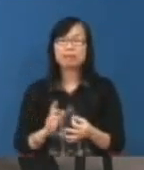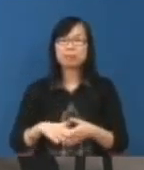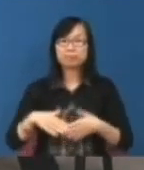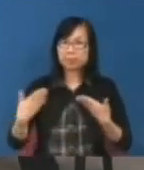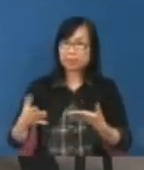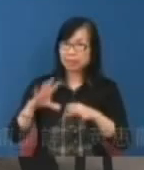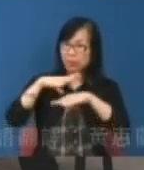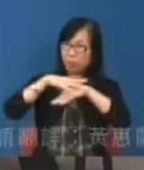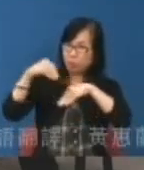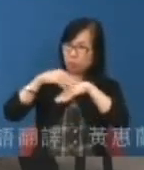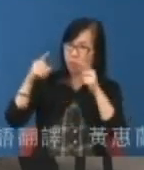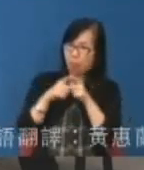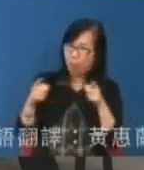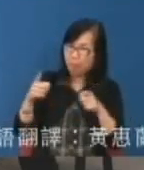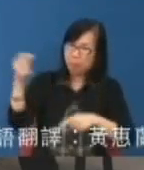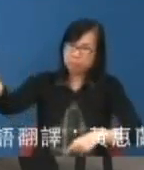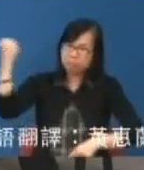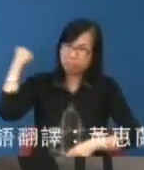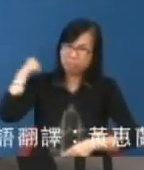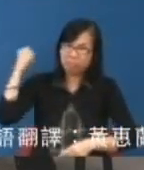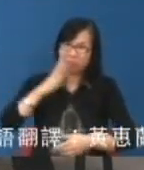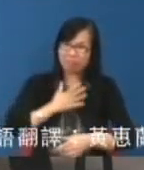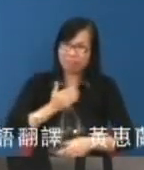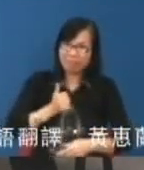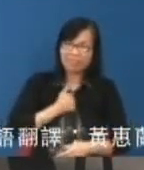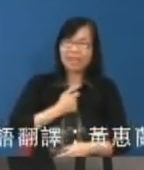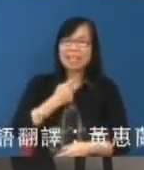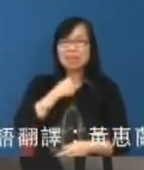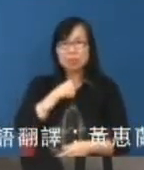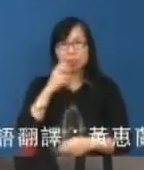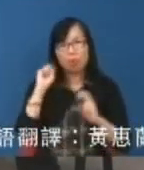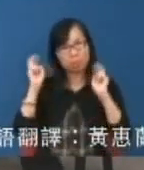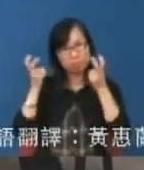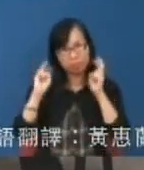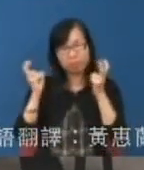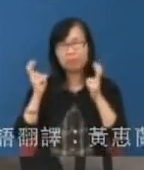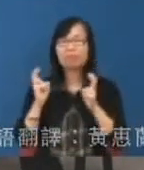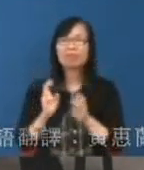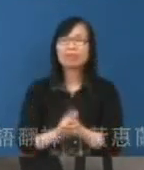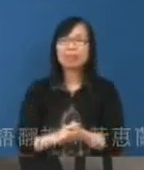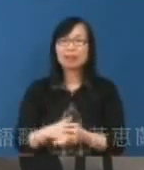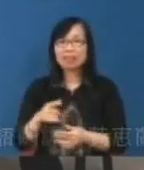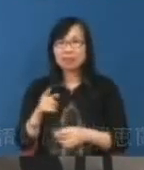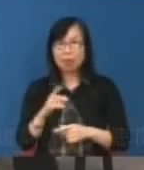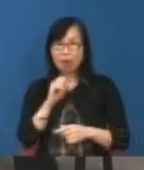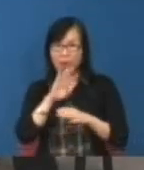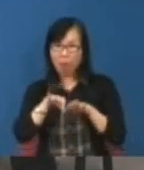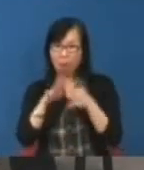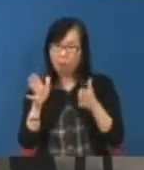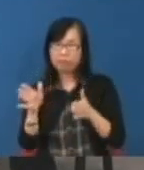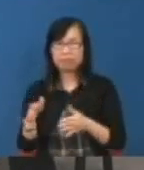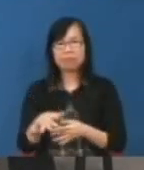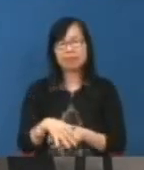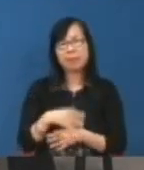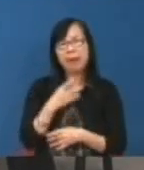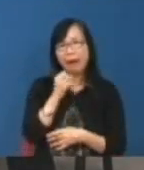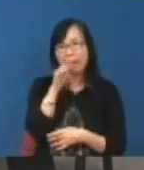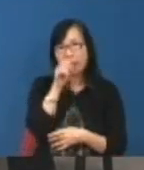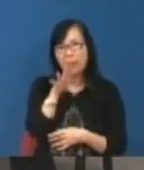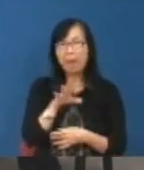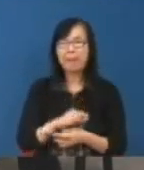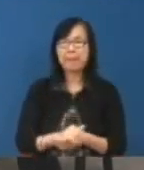见到长毛勤力咁咧，就预备紧一阵间我哋可能会讲到题目。咁但系我谂，其实我哋开麦之前都话，不如我哋讲下今